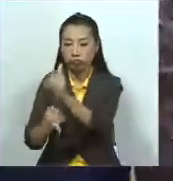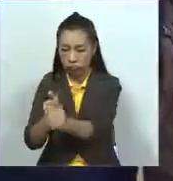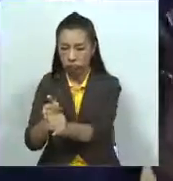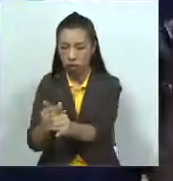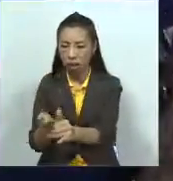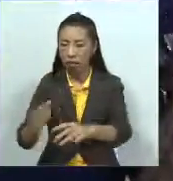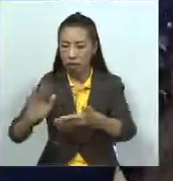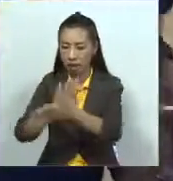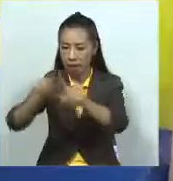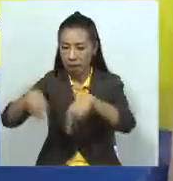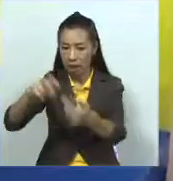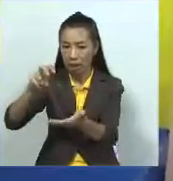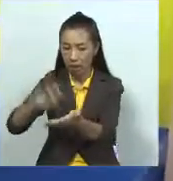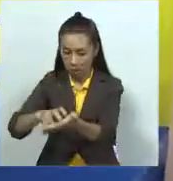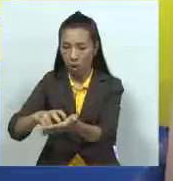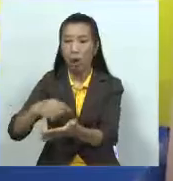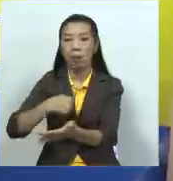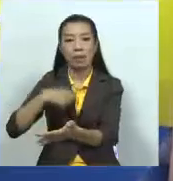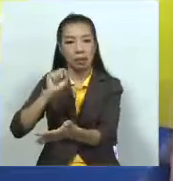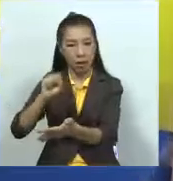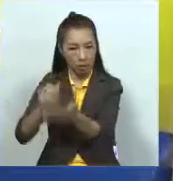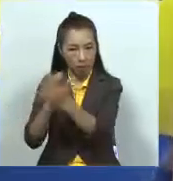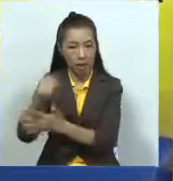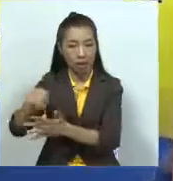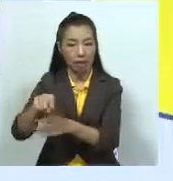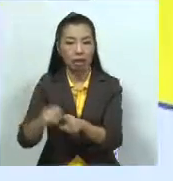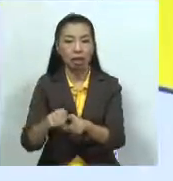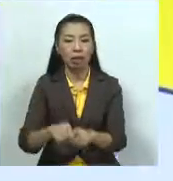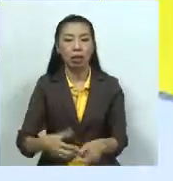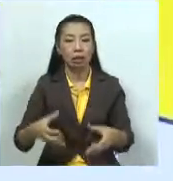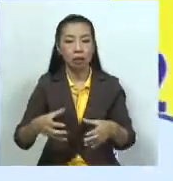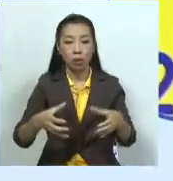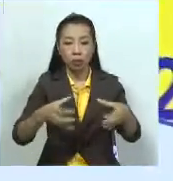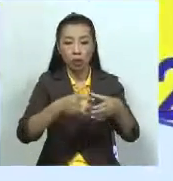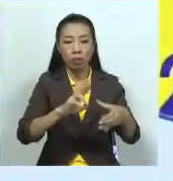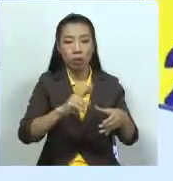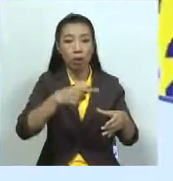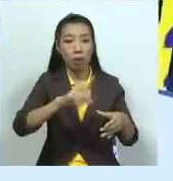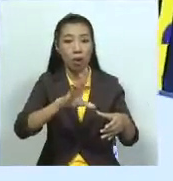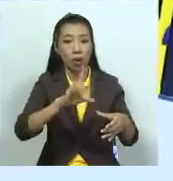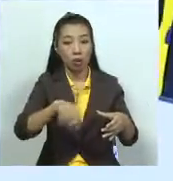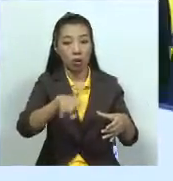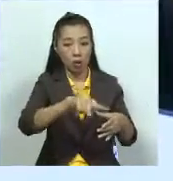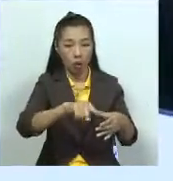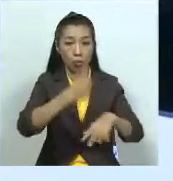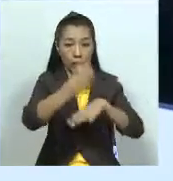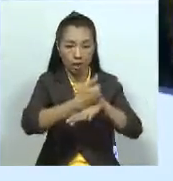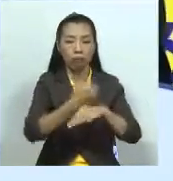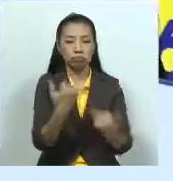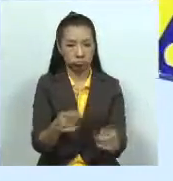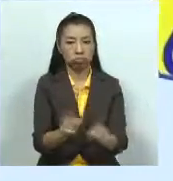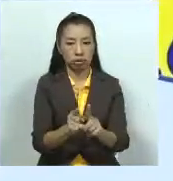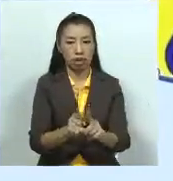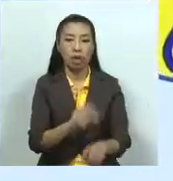ทนราษฎรอย่างต่อเนื่องโดยหม่อมราชวงศ์จตุมงคลโสนกุลหัวหน้าพรรครวมพลังประชาชาติไทยก็เดินทางมารับหนังสือรับรองพ